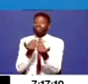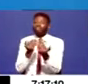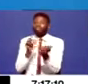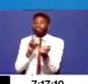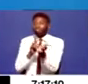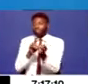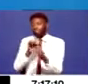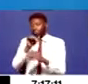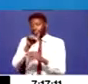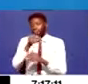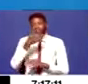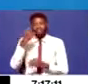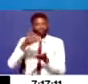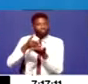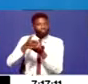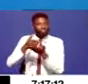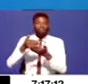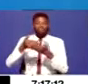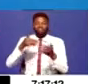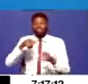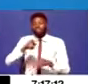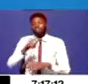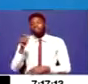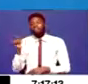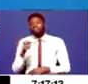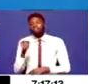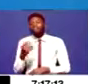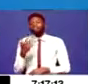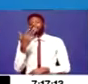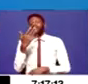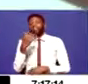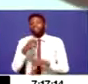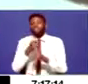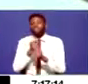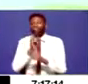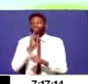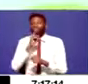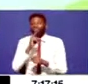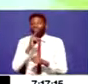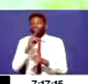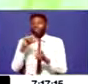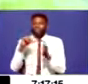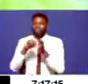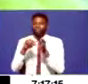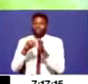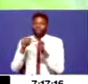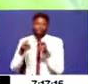upasuaji kabla hajatimiza miezi mitano ili kuepusha matatizo zaidi.